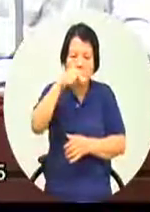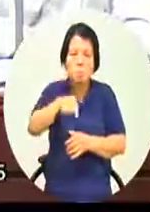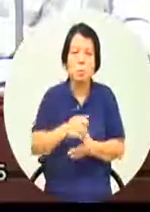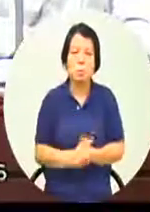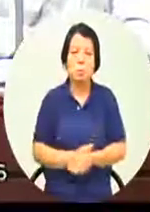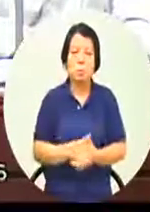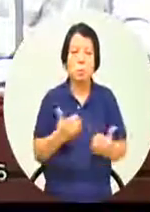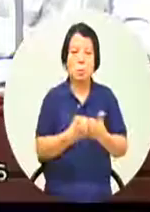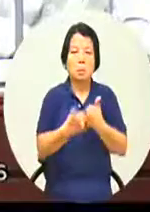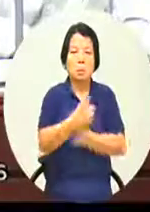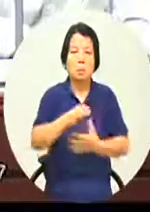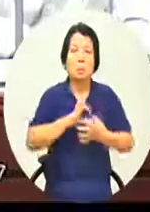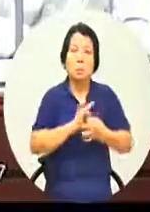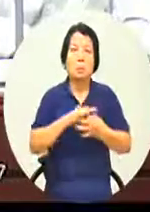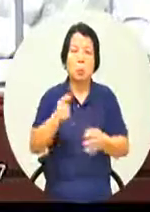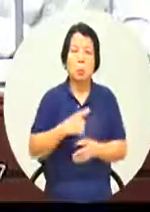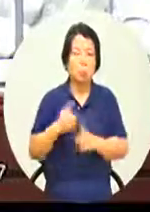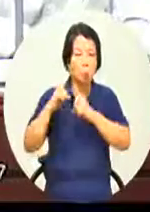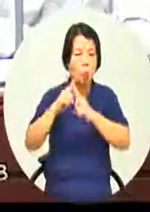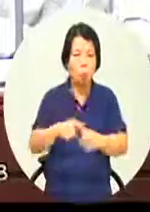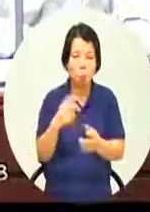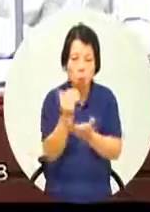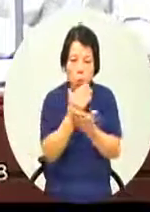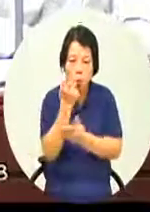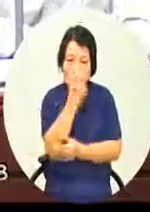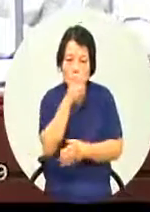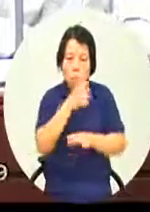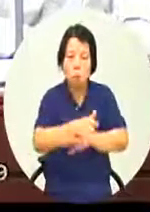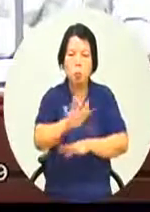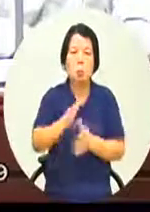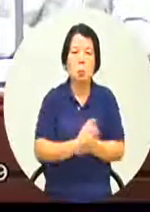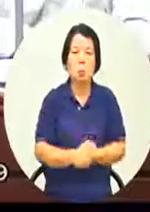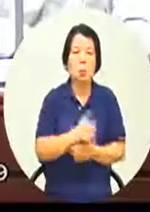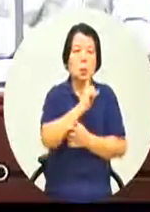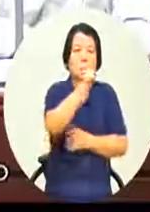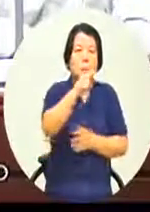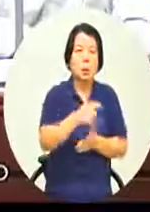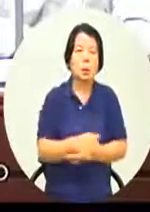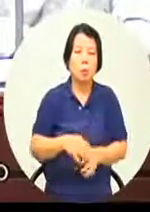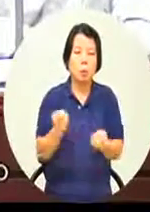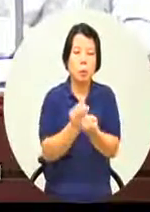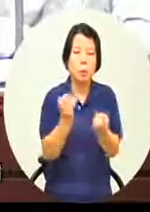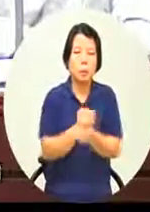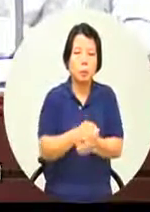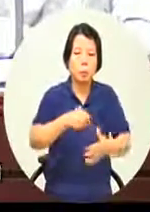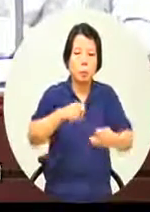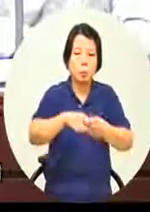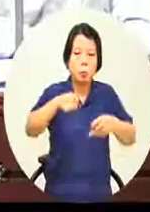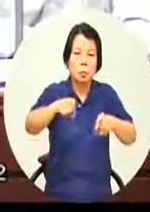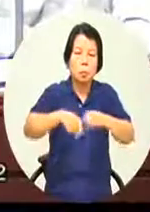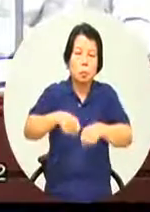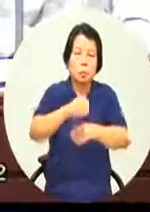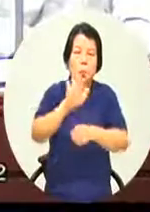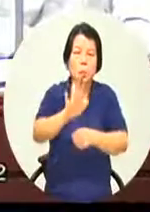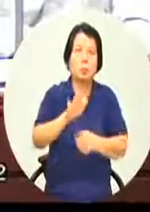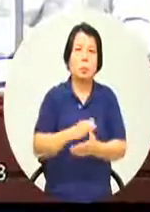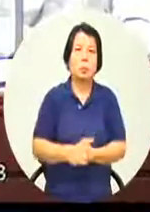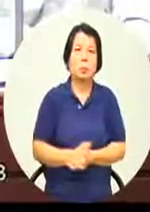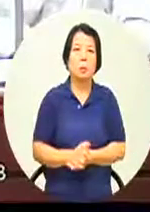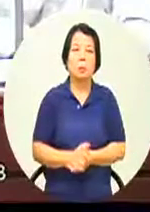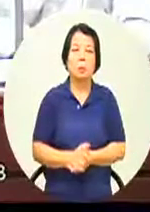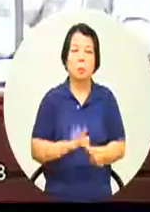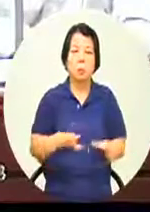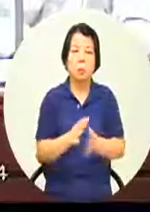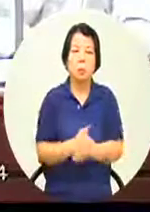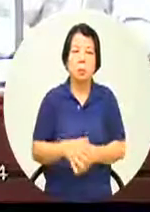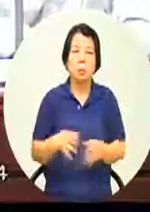所关切的哦，我们去现勘完以后，我们有报灾修工程。那因为这一次市府这一边原有的这个灾